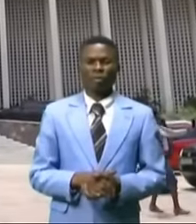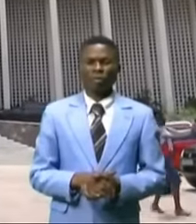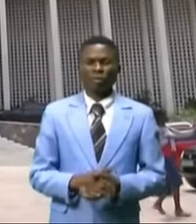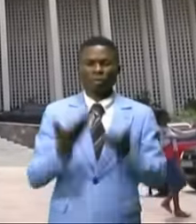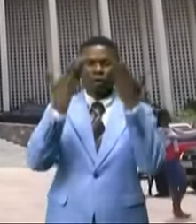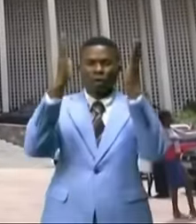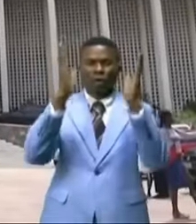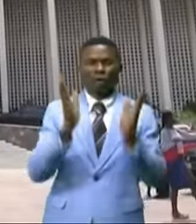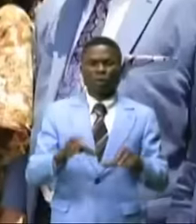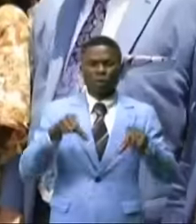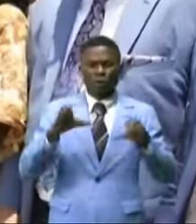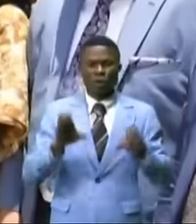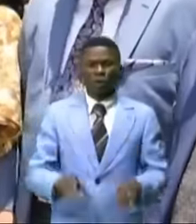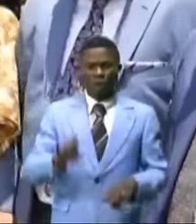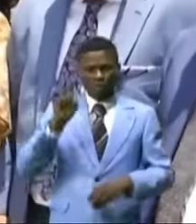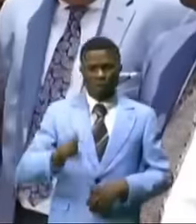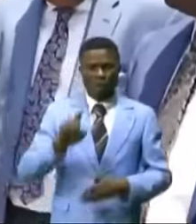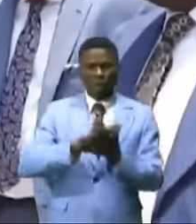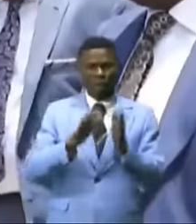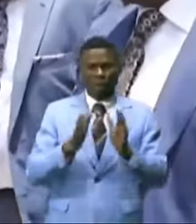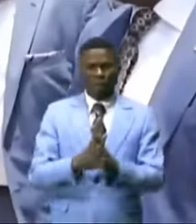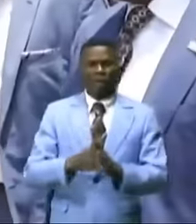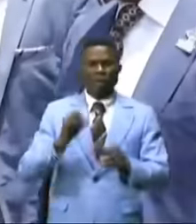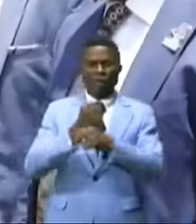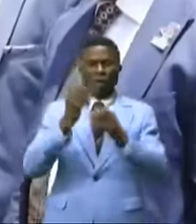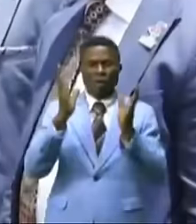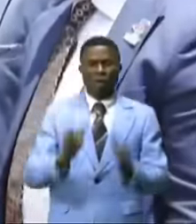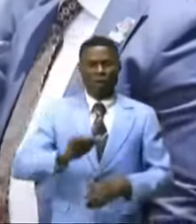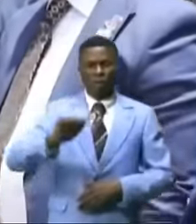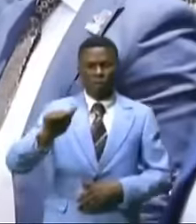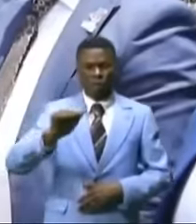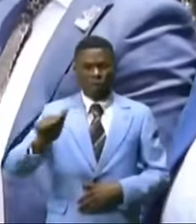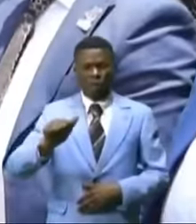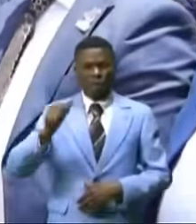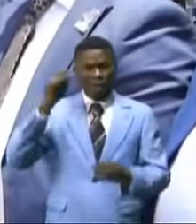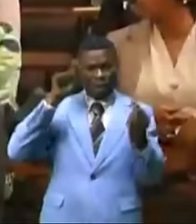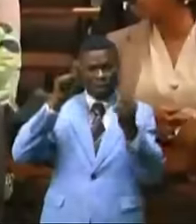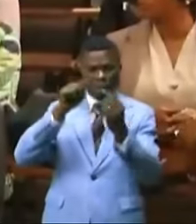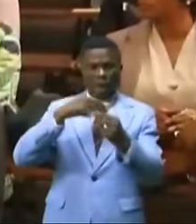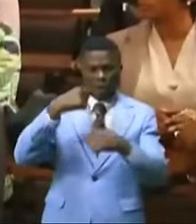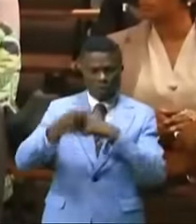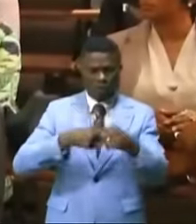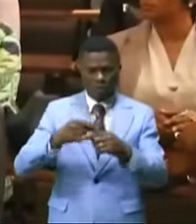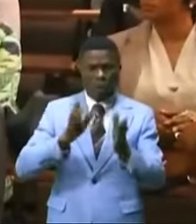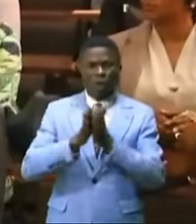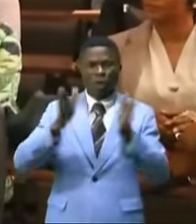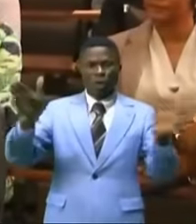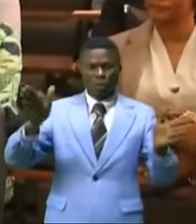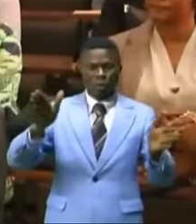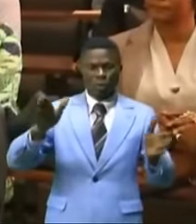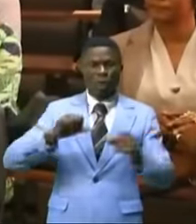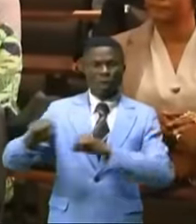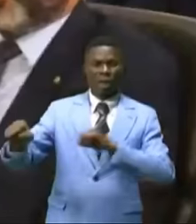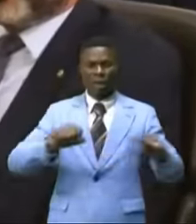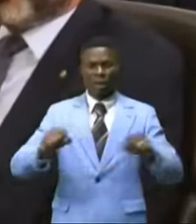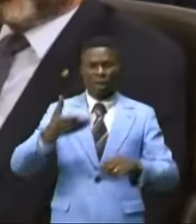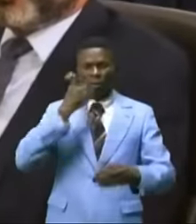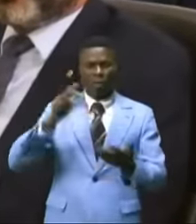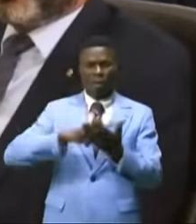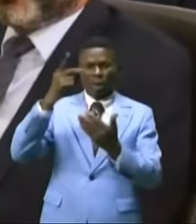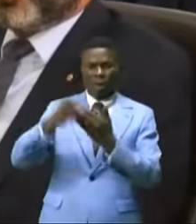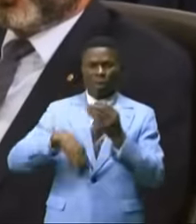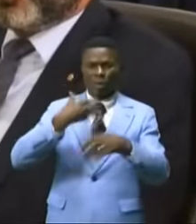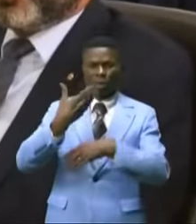L'étudiant congolais peut également devenir entrepreneur. C'est l'une des raisons du lancement officiel de ce concours Meilleur plan